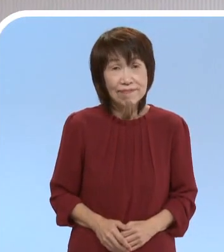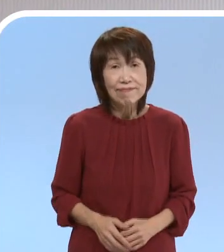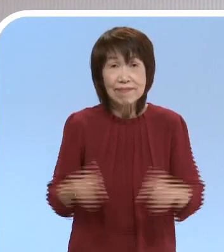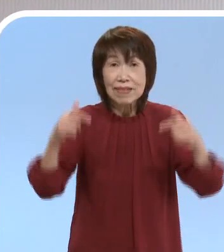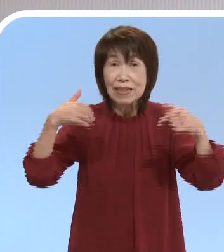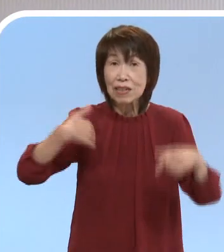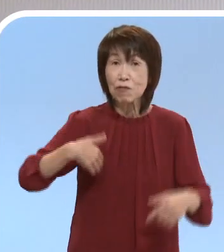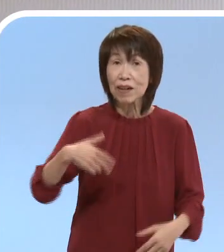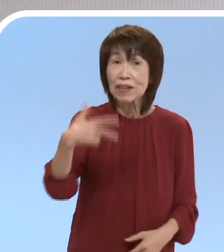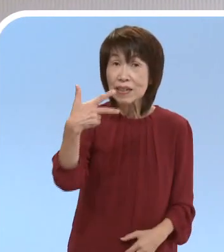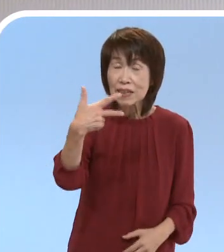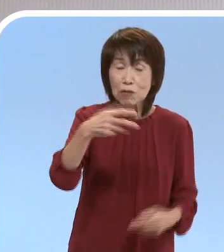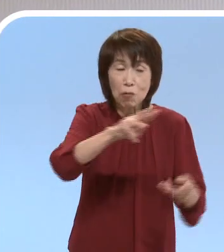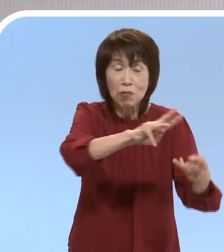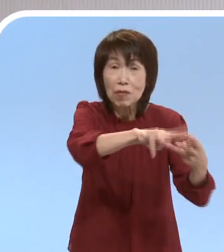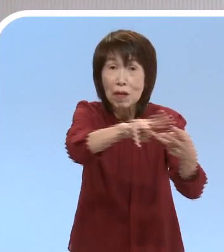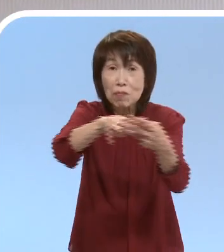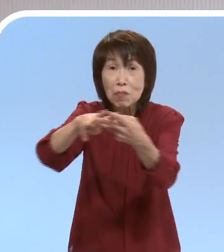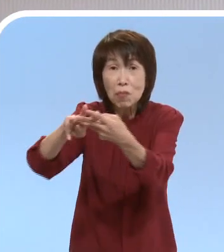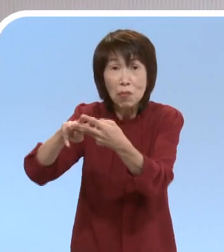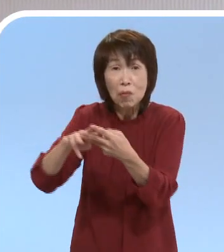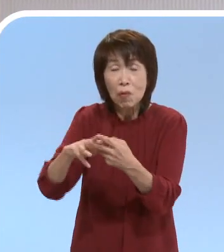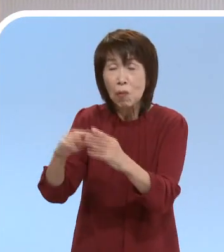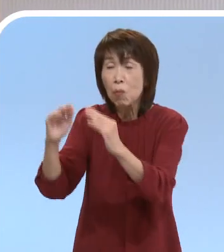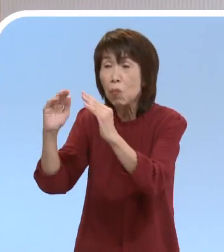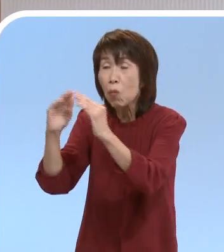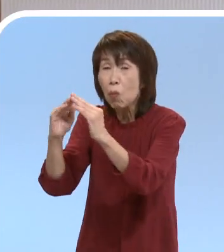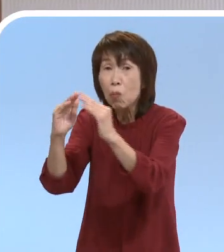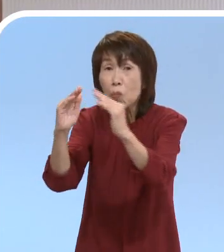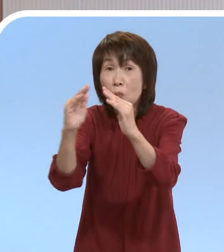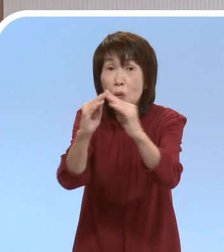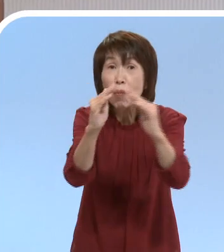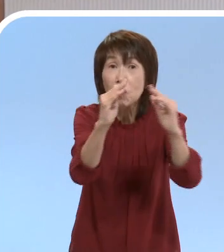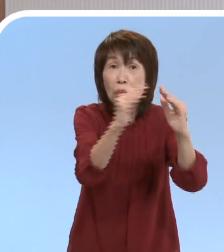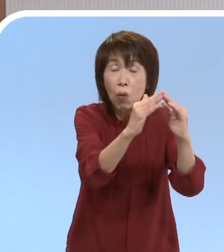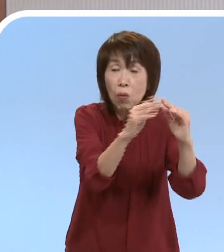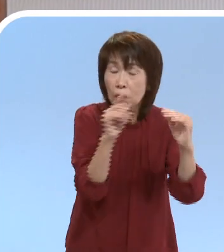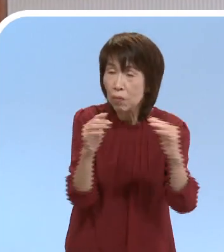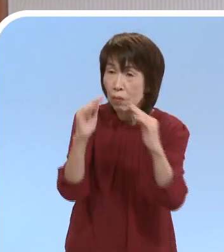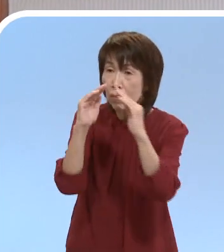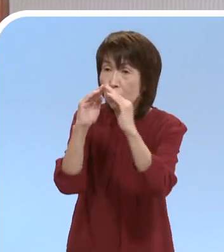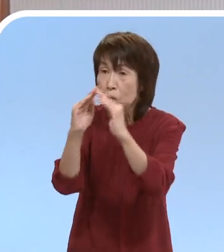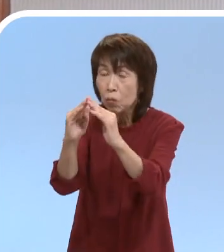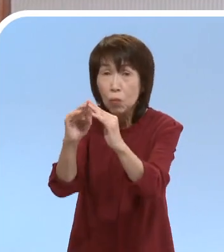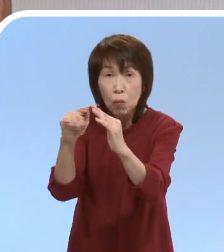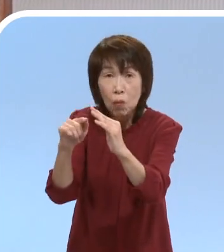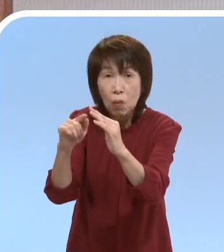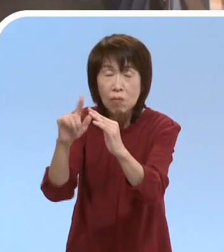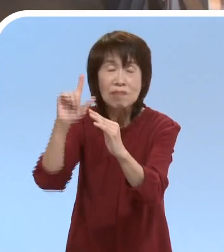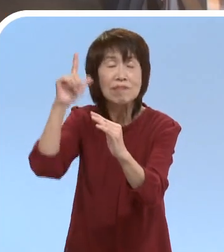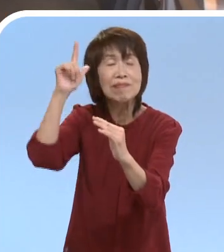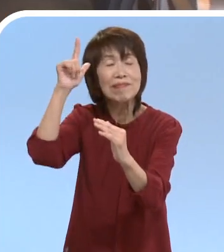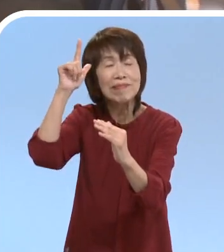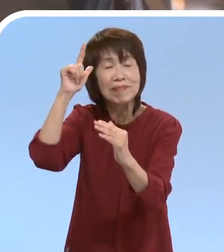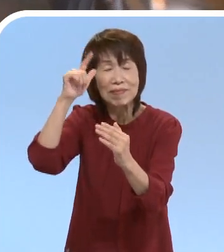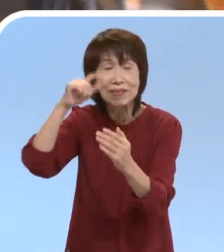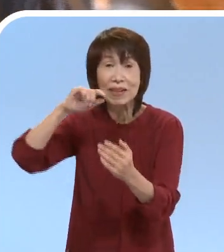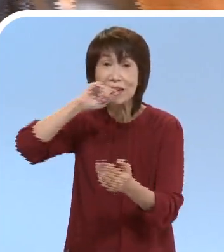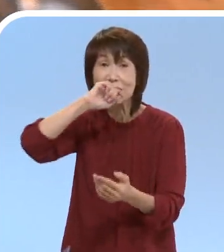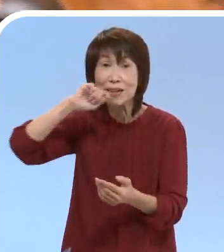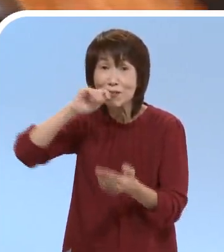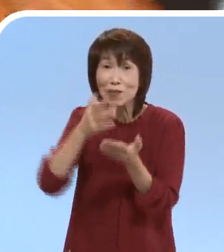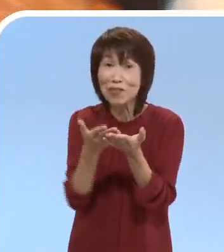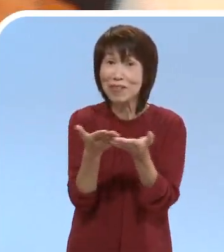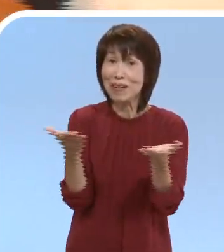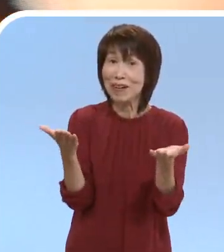西脇市ののどかな集落の一角、一見倉庫のようなこの建物が播州百日鶏の焼き鳥を